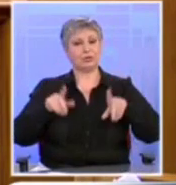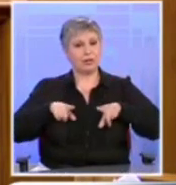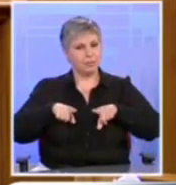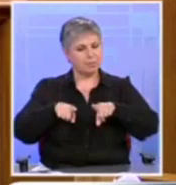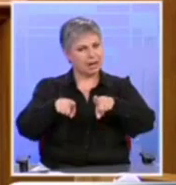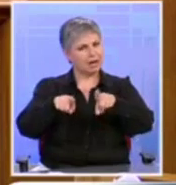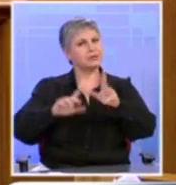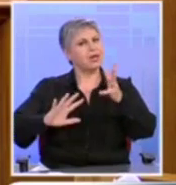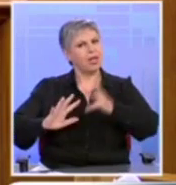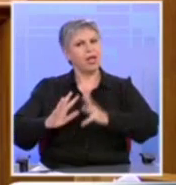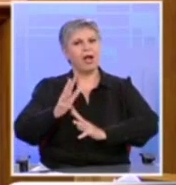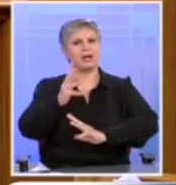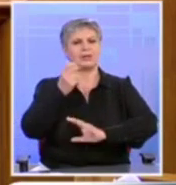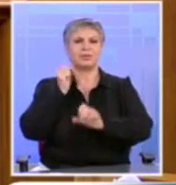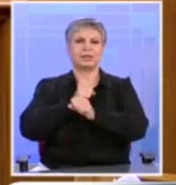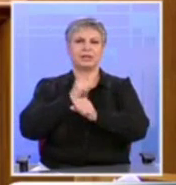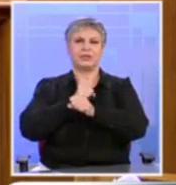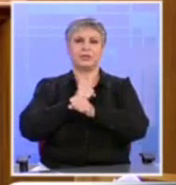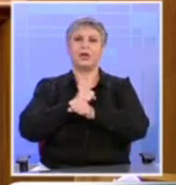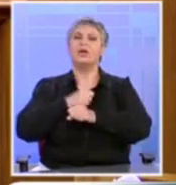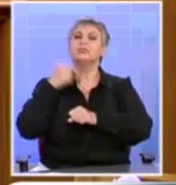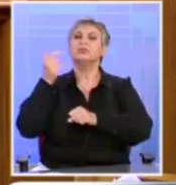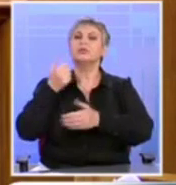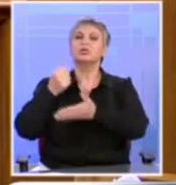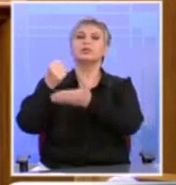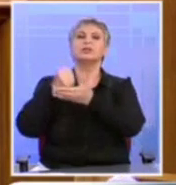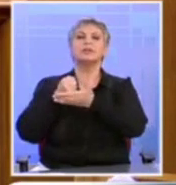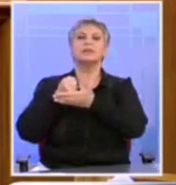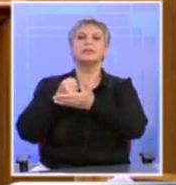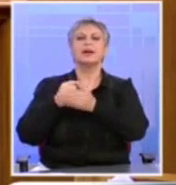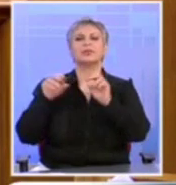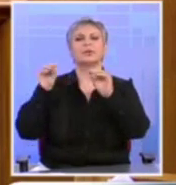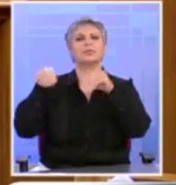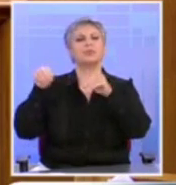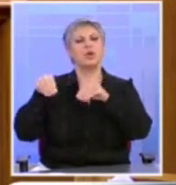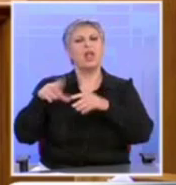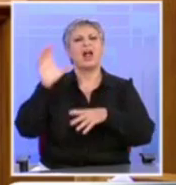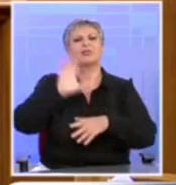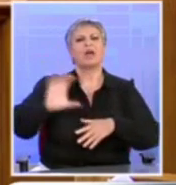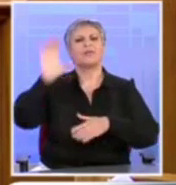αναπτυξιακά πρέπει να υπολογιστεί και το πακέτο Γιούγκερ μαζί με τα ΕΣΠΑ και τα λοιπά.